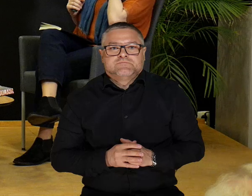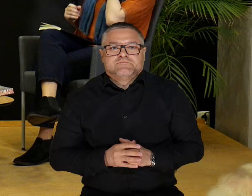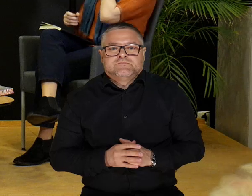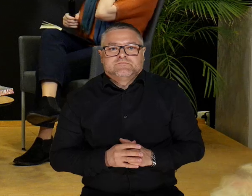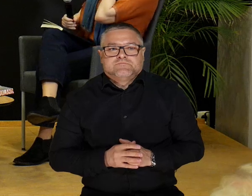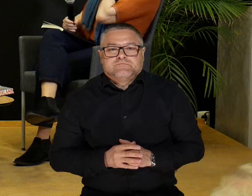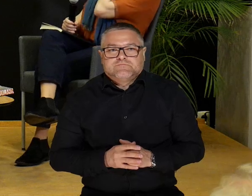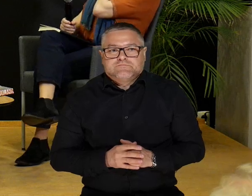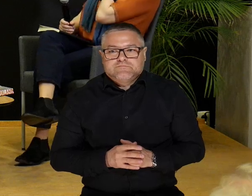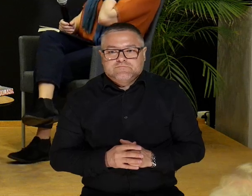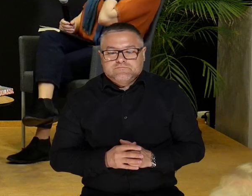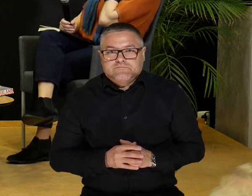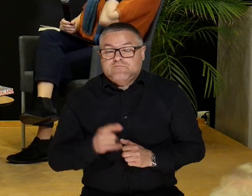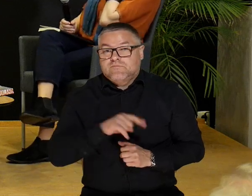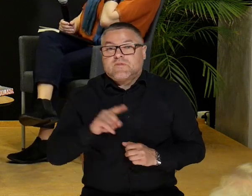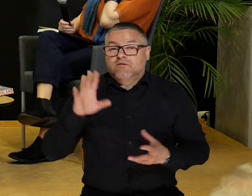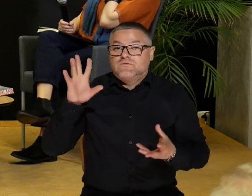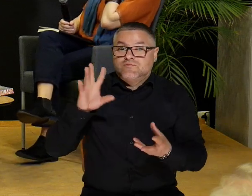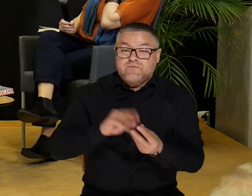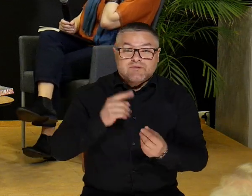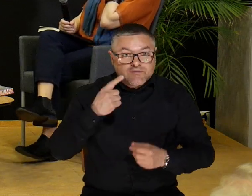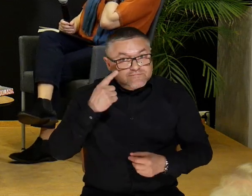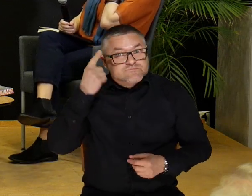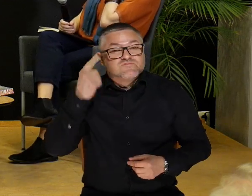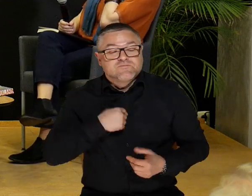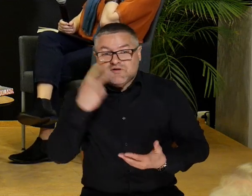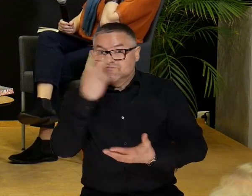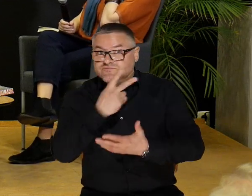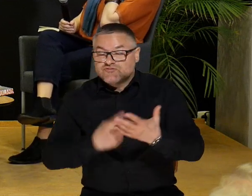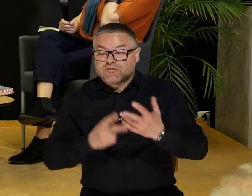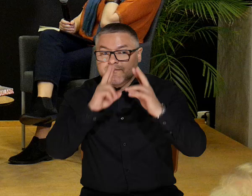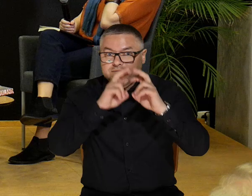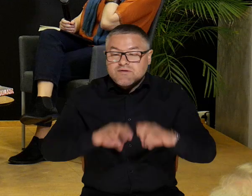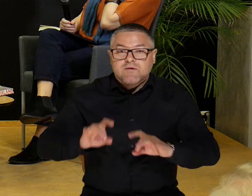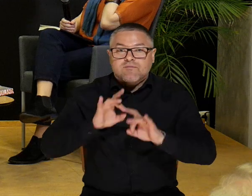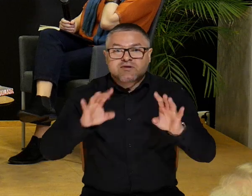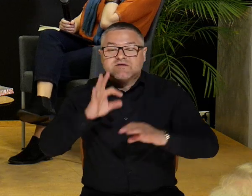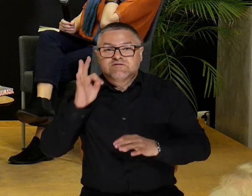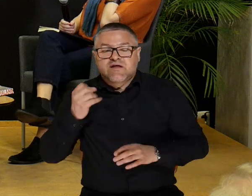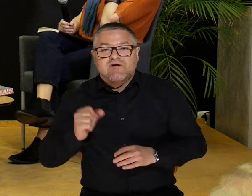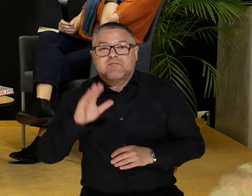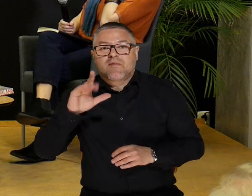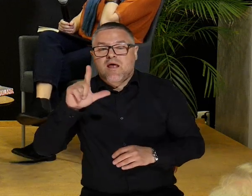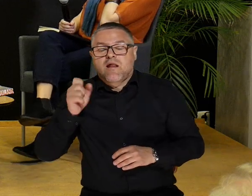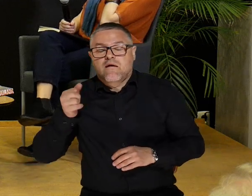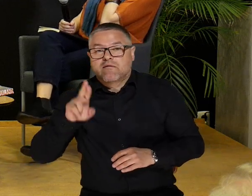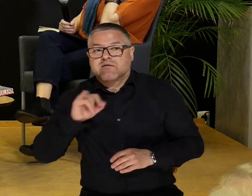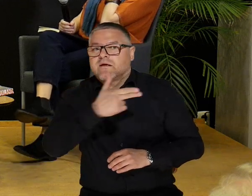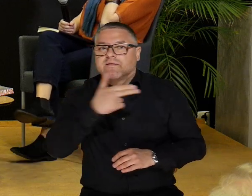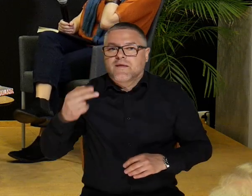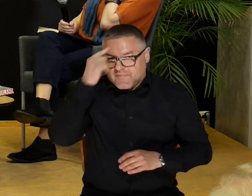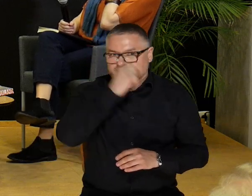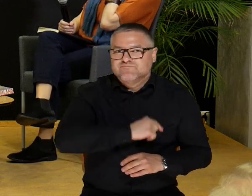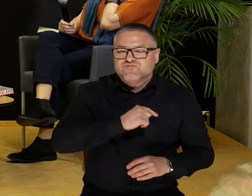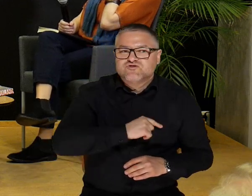Ja tylko tak tytułem puenty przypominam sobie, bo czytałam właśnie te badania profesora Stefana Baleja na temat